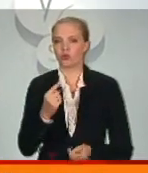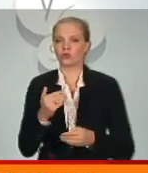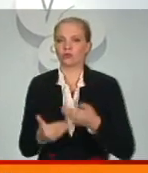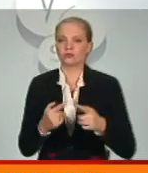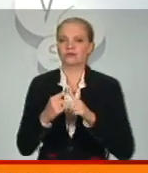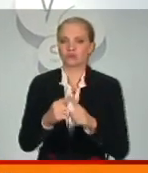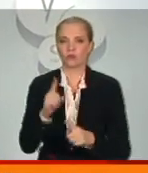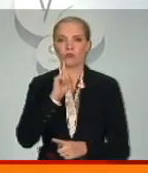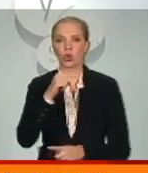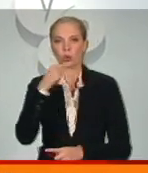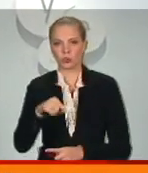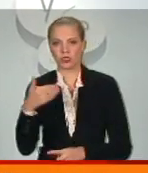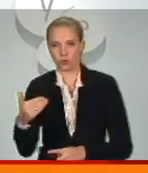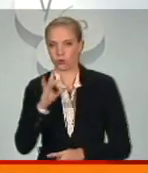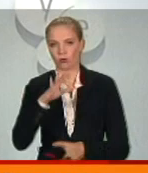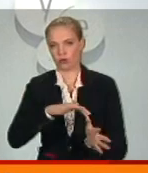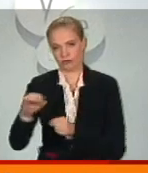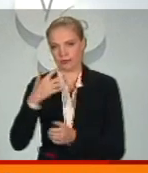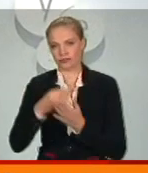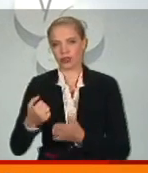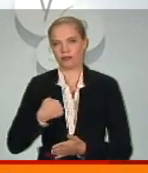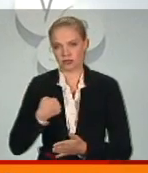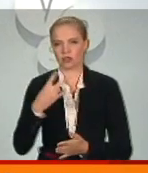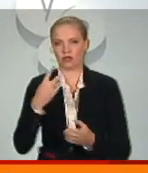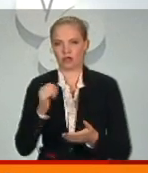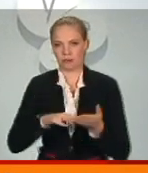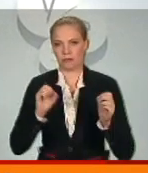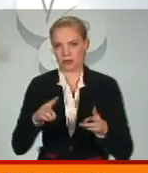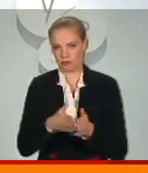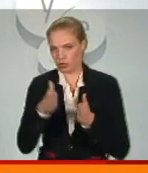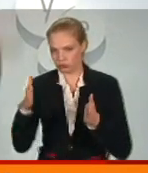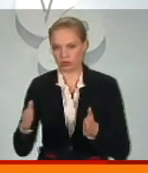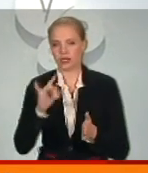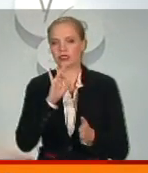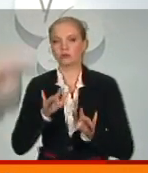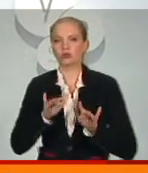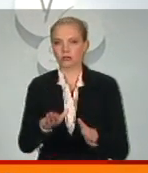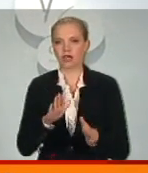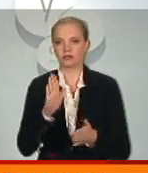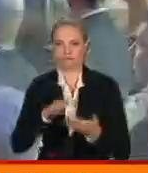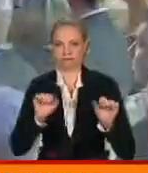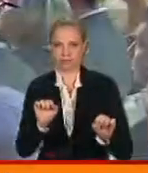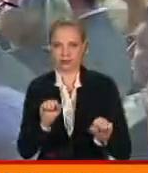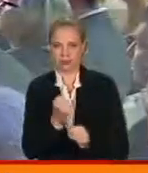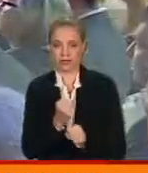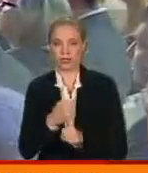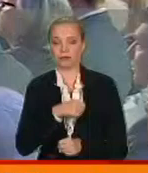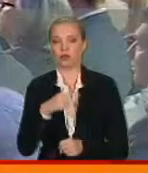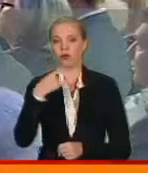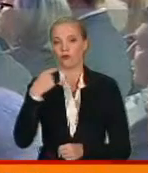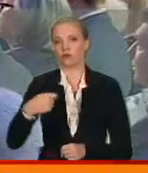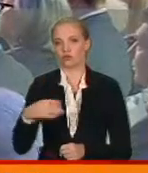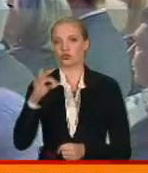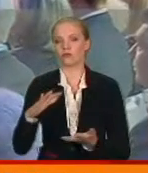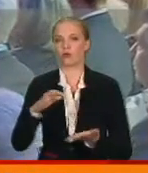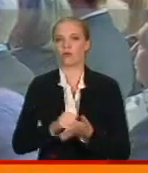вперед поки російська сторона не відведе свої війська на безпечну відстань Та не здійснить заходів у сфері безпеки говорить Порошенко і